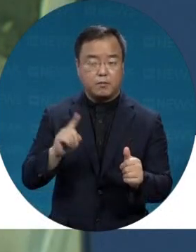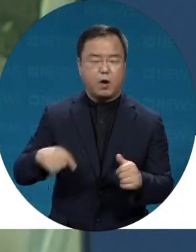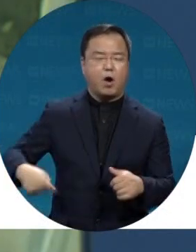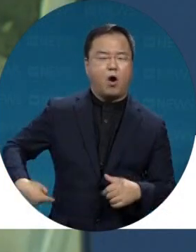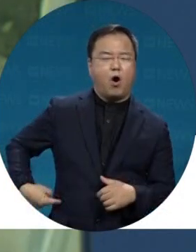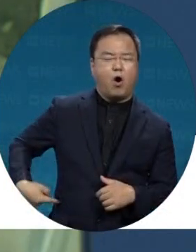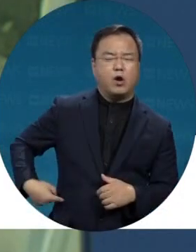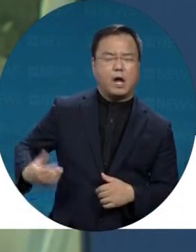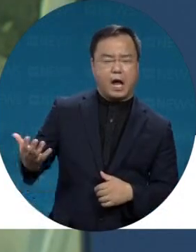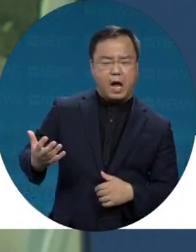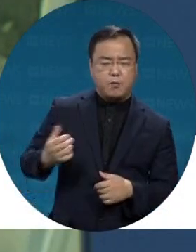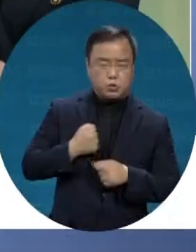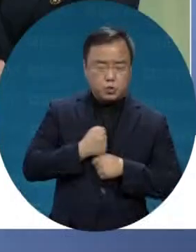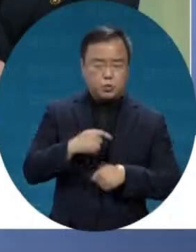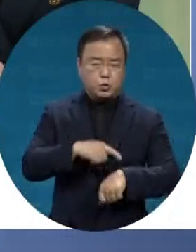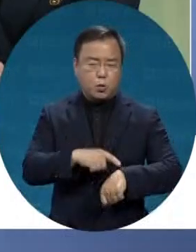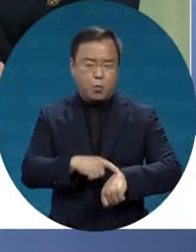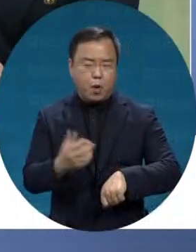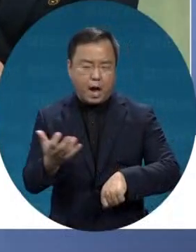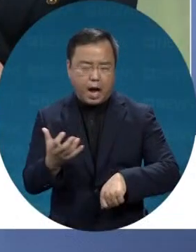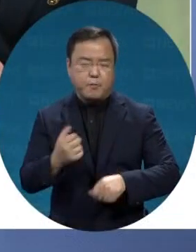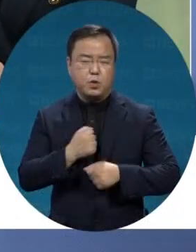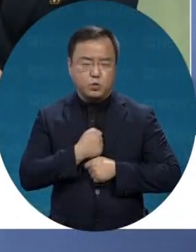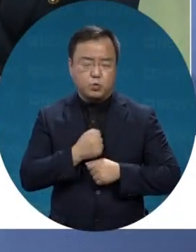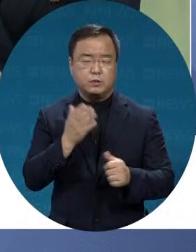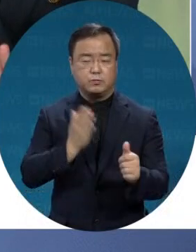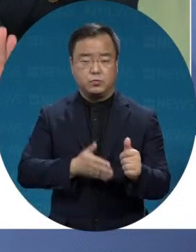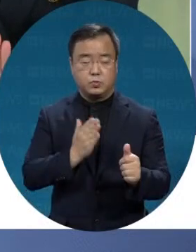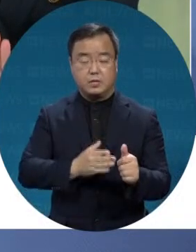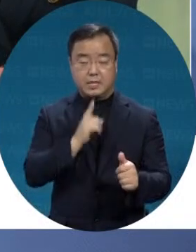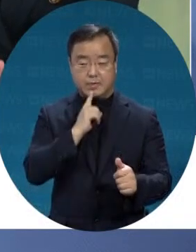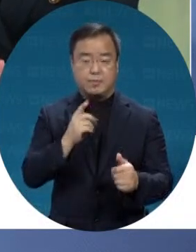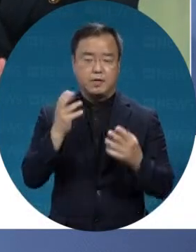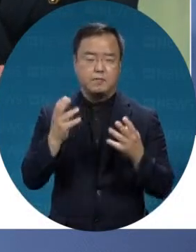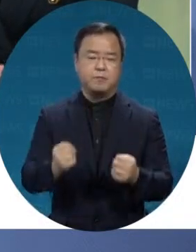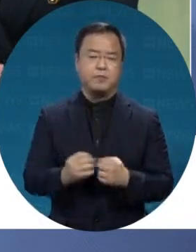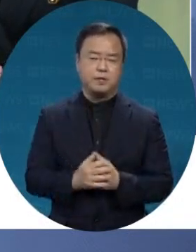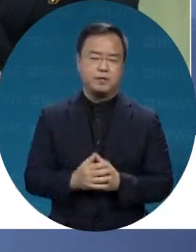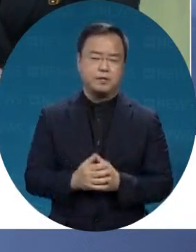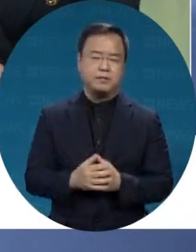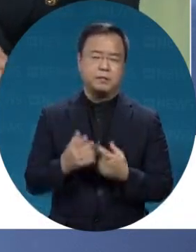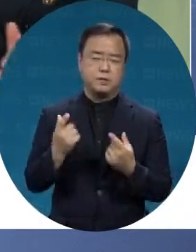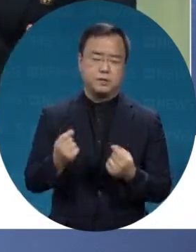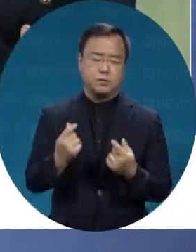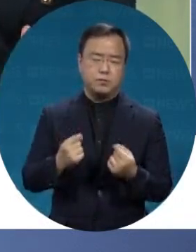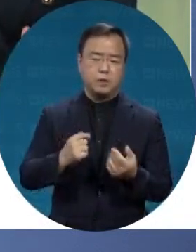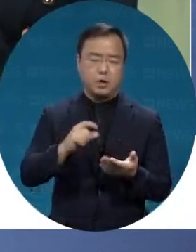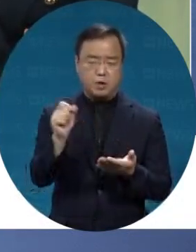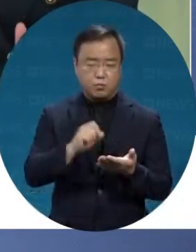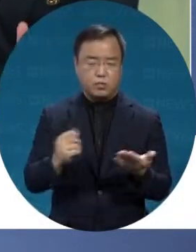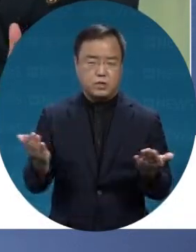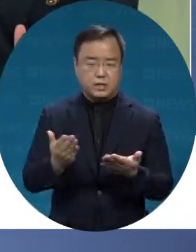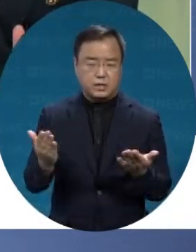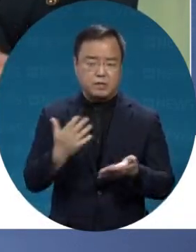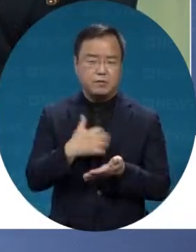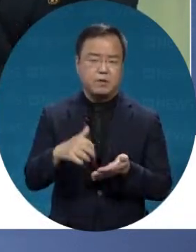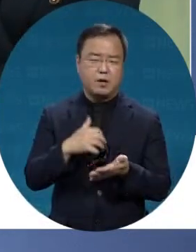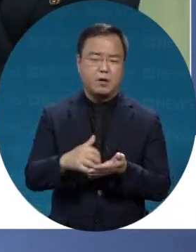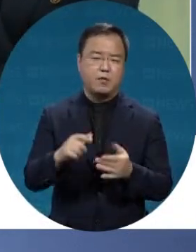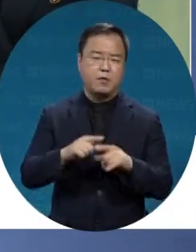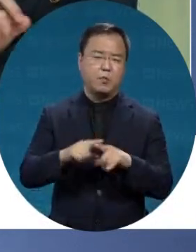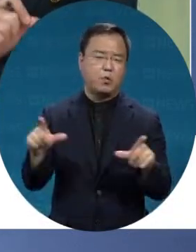조심해라 손목 조심해라 이른바 이제 직업병이죠 이렇게 물리적인 작업량이 보통이 아니기 때문에입니다